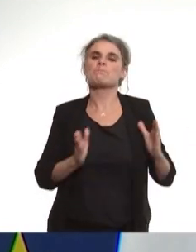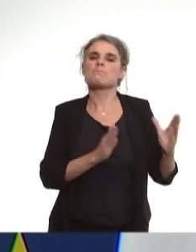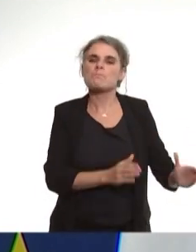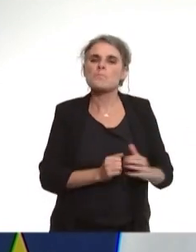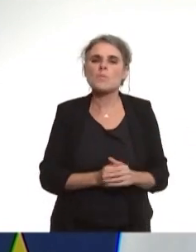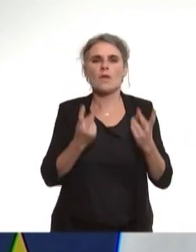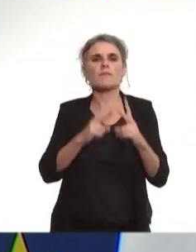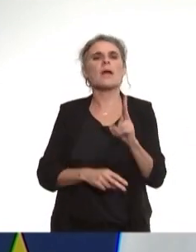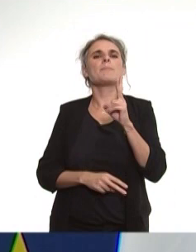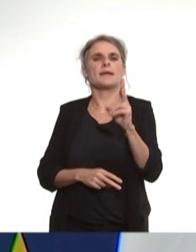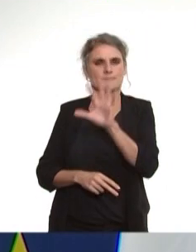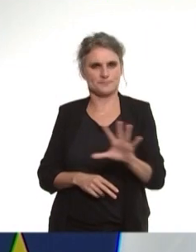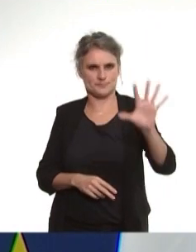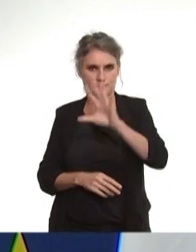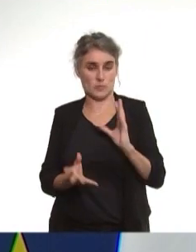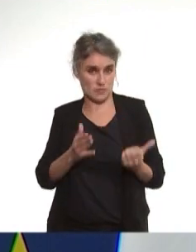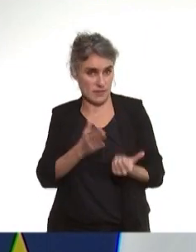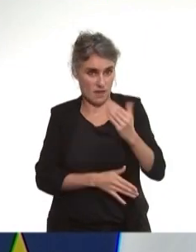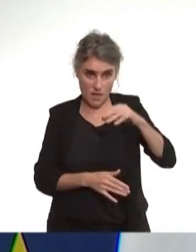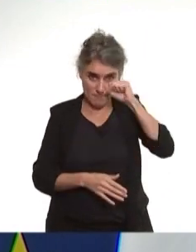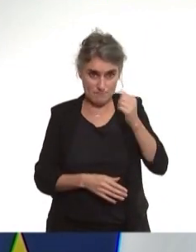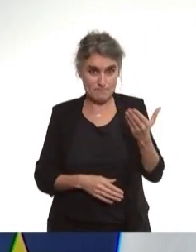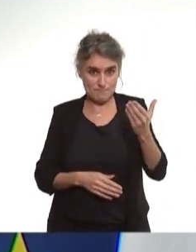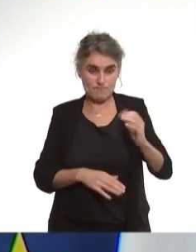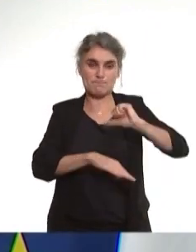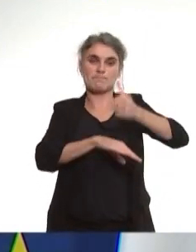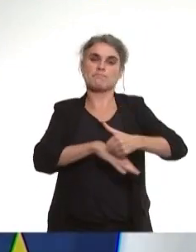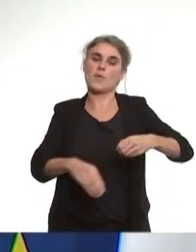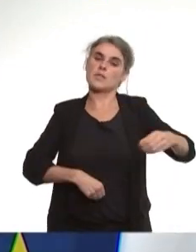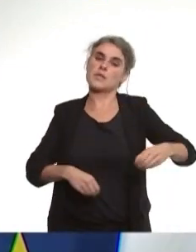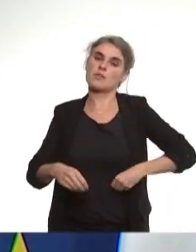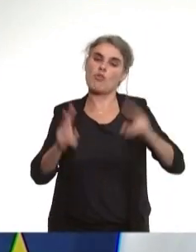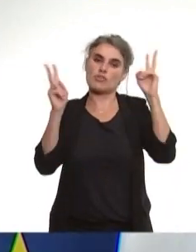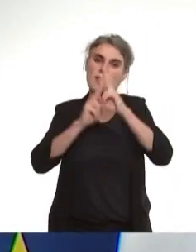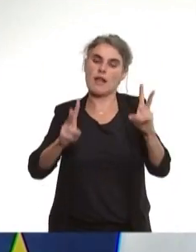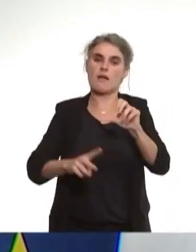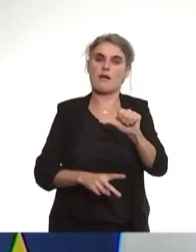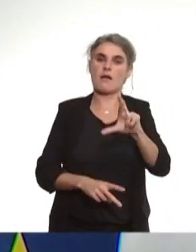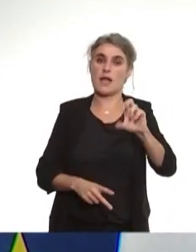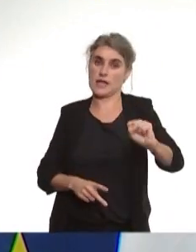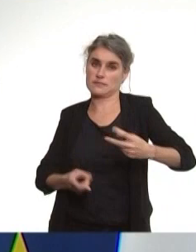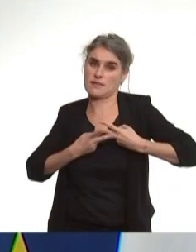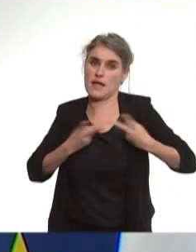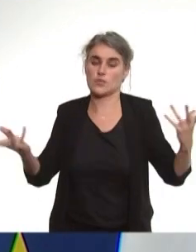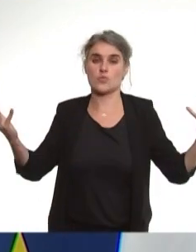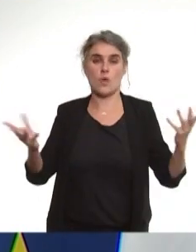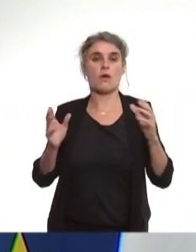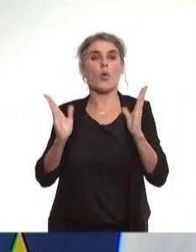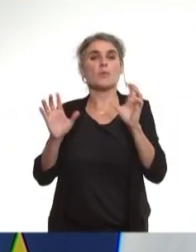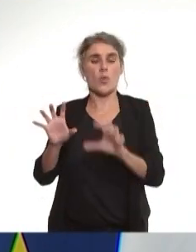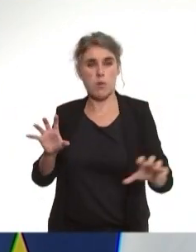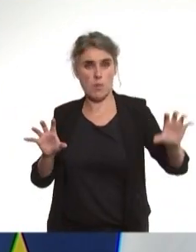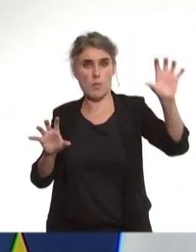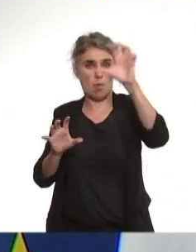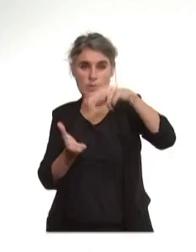vous l'avez peut-être entendu ce matin le directeur général de l'agencé régionale de santé à déclencher le plan blanc dans l'ensemble des hôpitaux